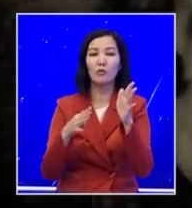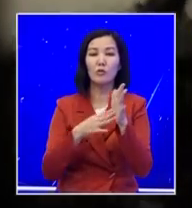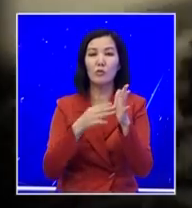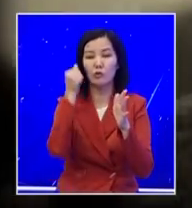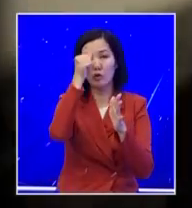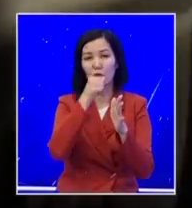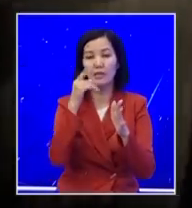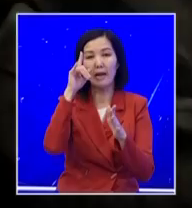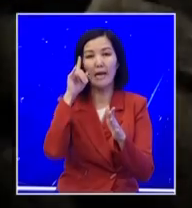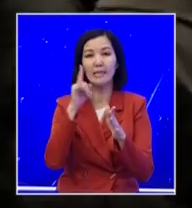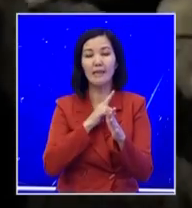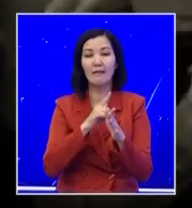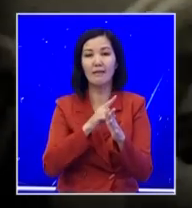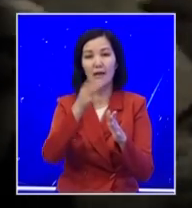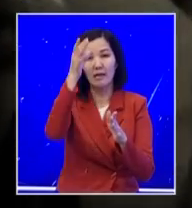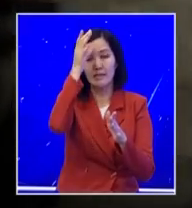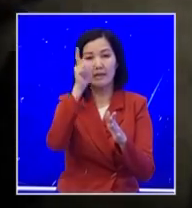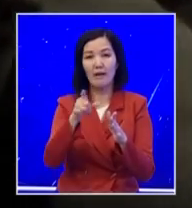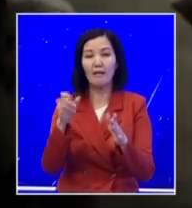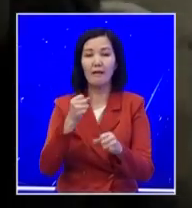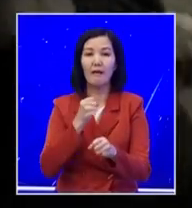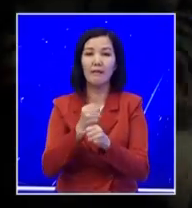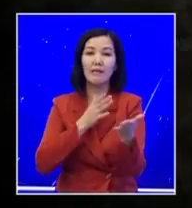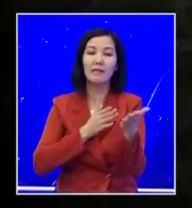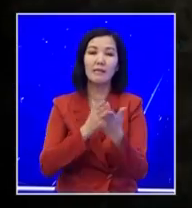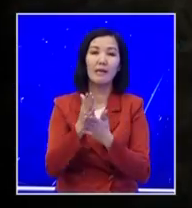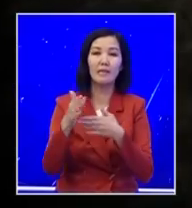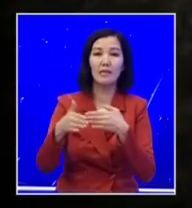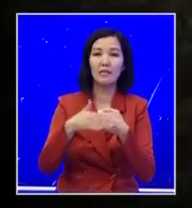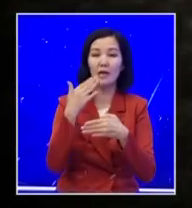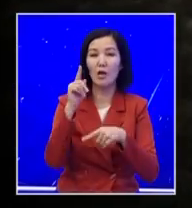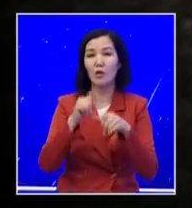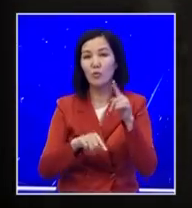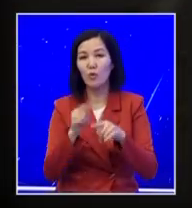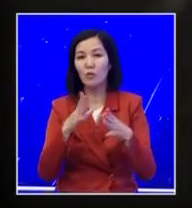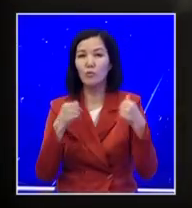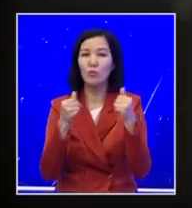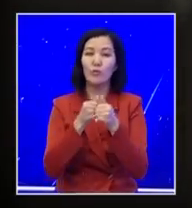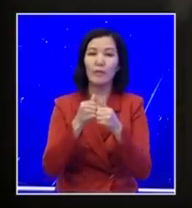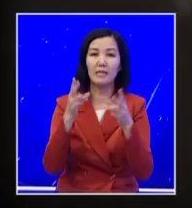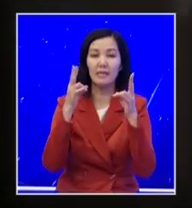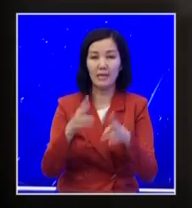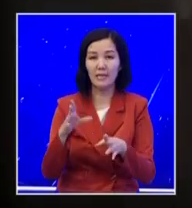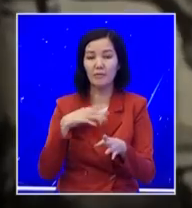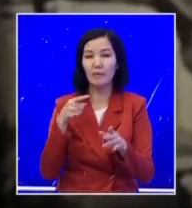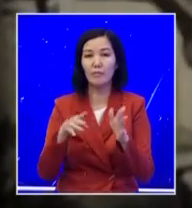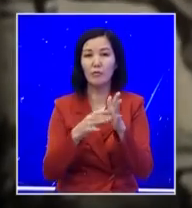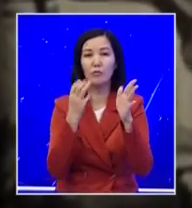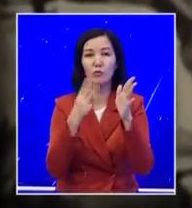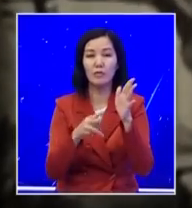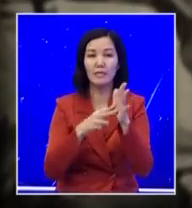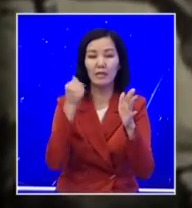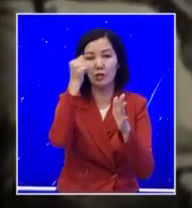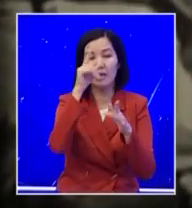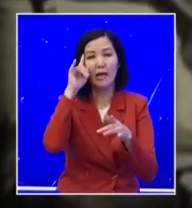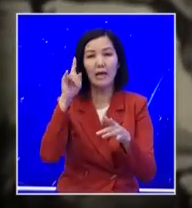1937-1939 жылдары қазақ зиялыларынан бөлек қатыгез саясат кесапатынан олардың жақындары да жапа шекті. 1938 жылы